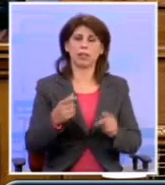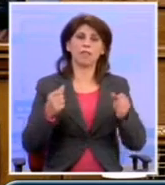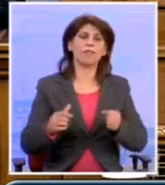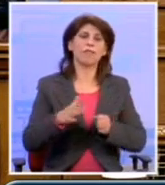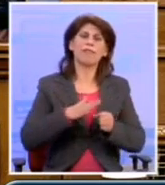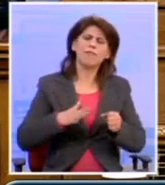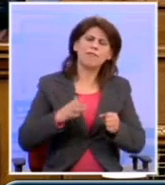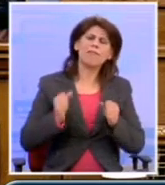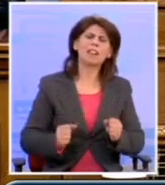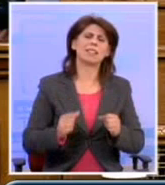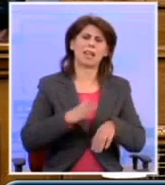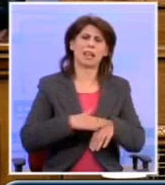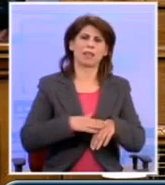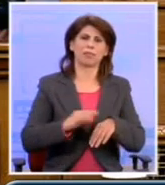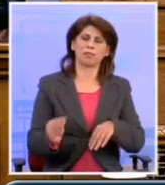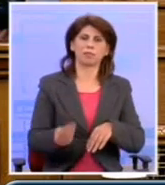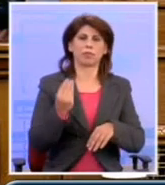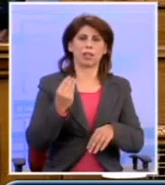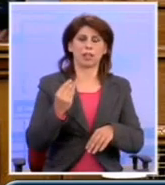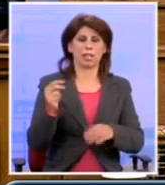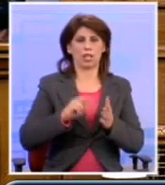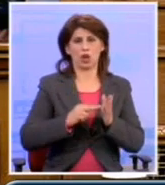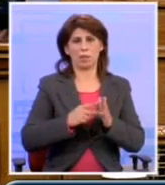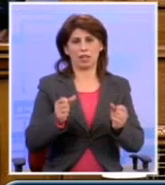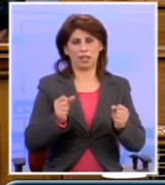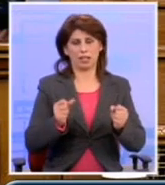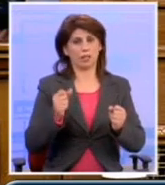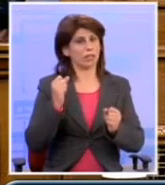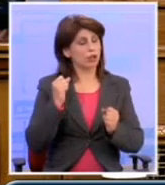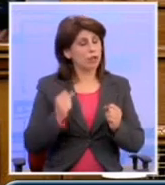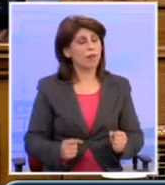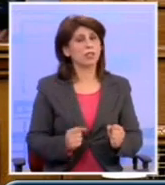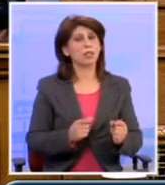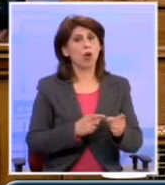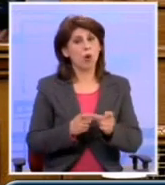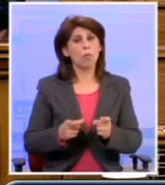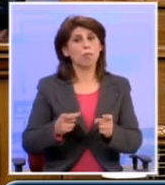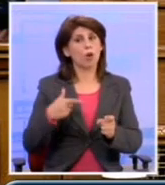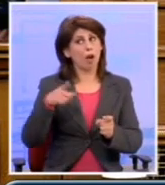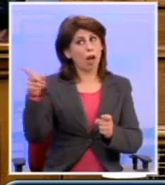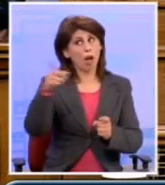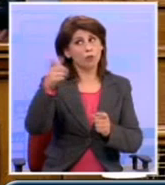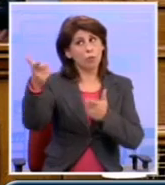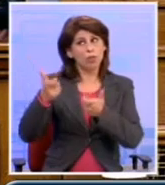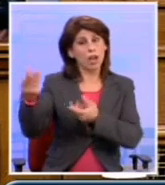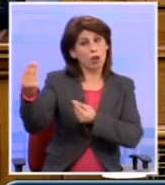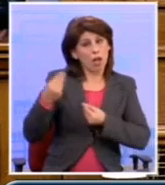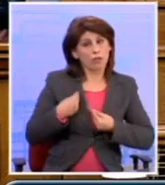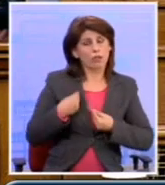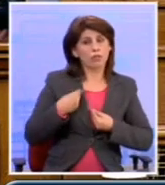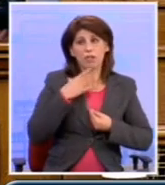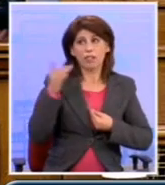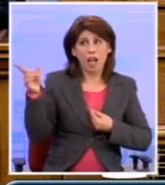βασική αιτία εκδήλωσης της οικονομικής κρίσης, αλλά και το βασικό όπλο των δανειστών μας, δηλαδή αυτών των